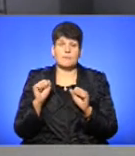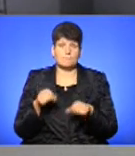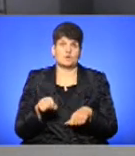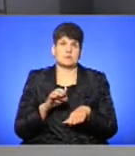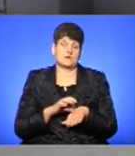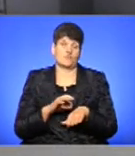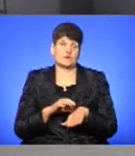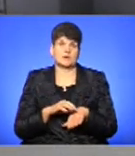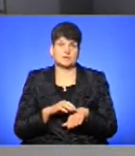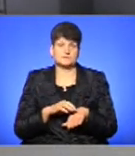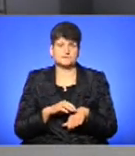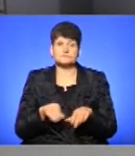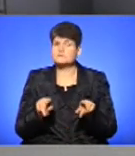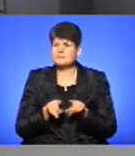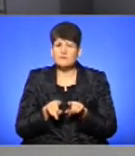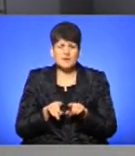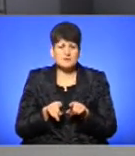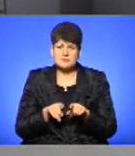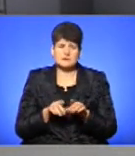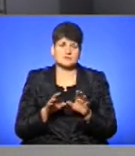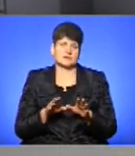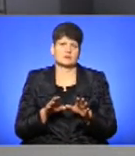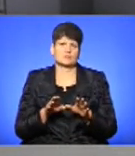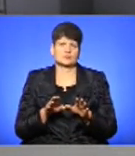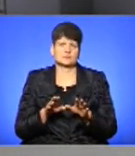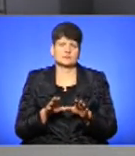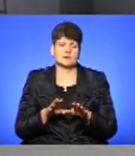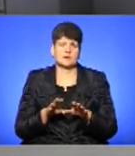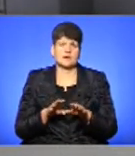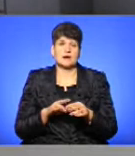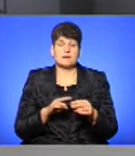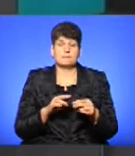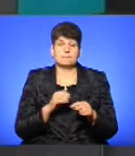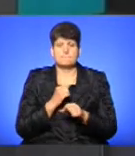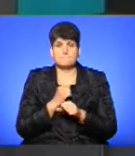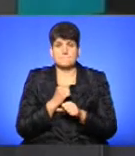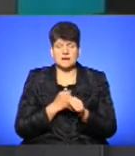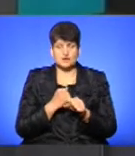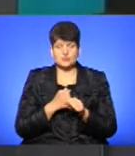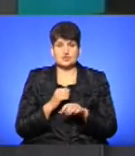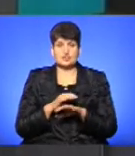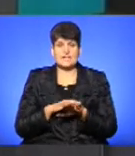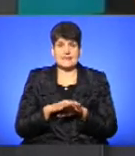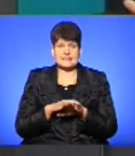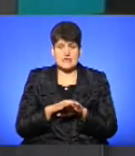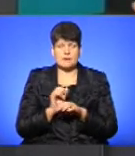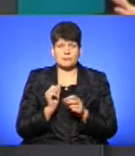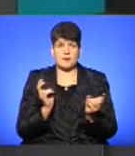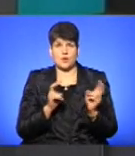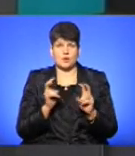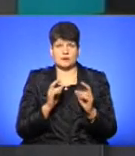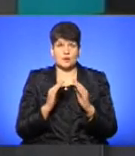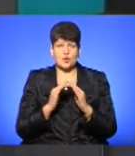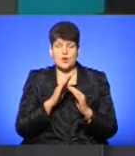захворіти. Так само і працююче населення може приходити додому, чи батьки